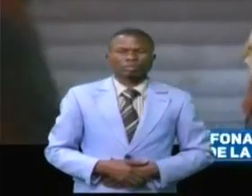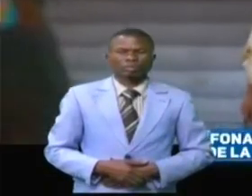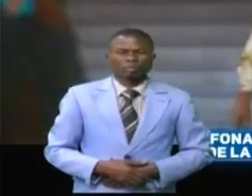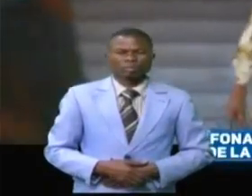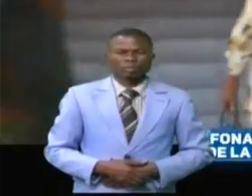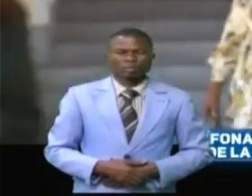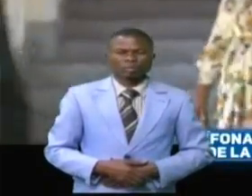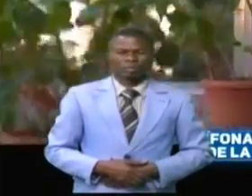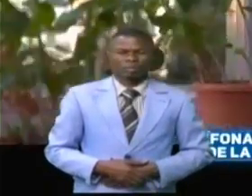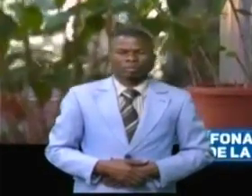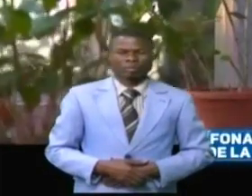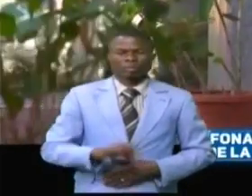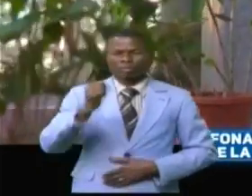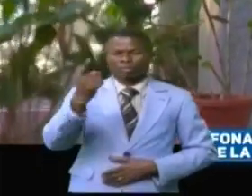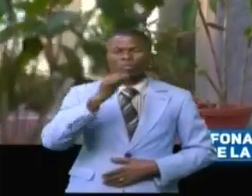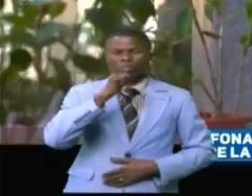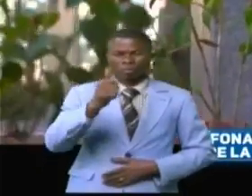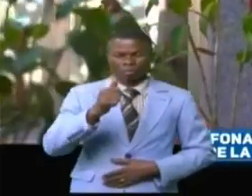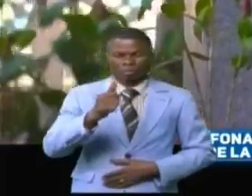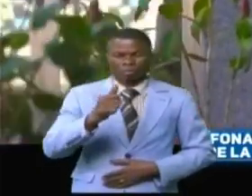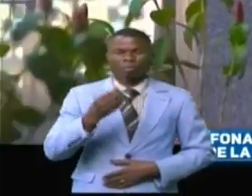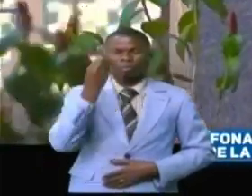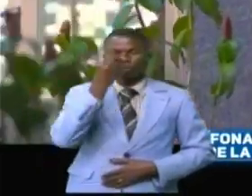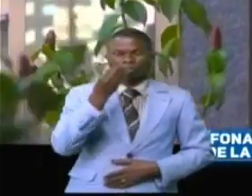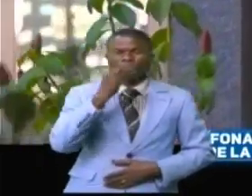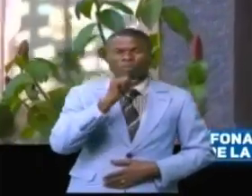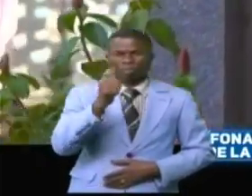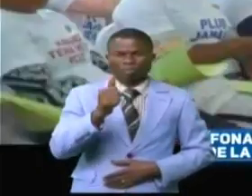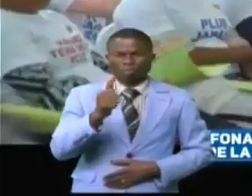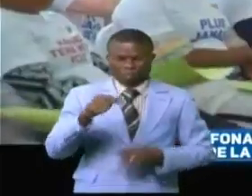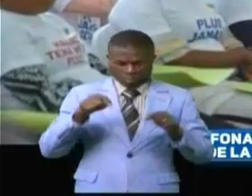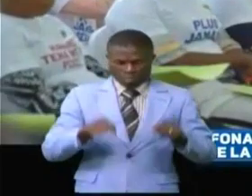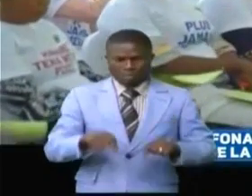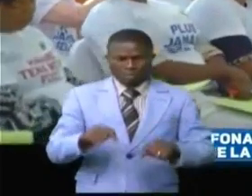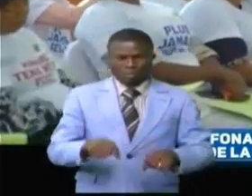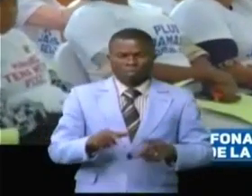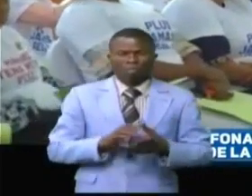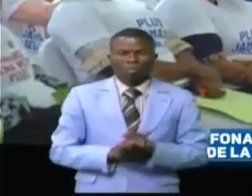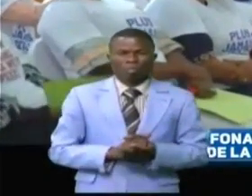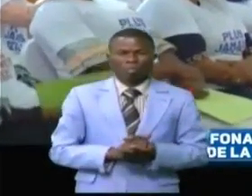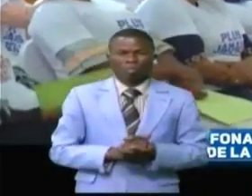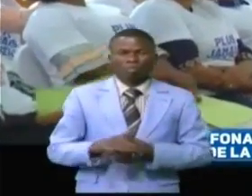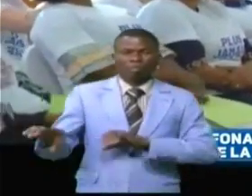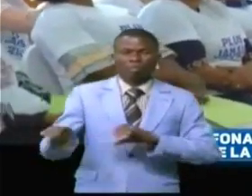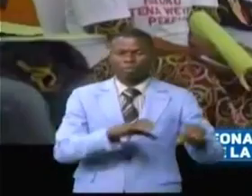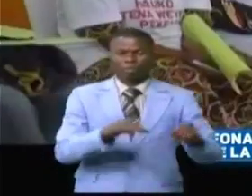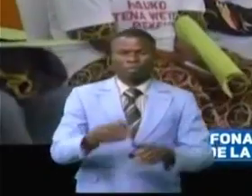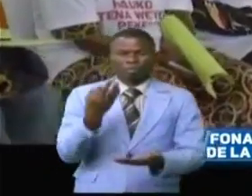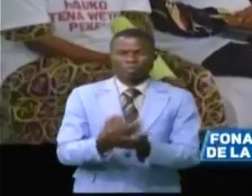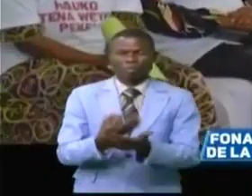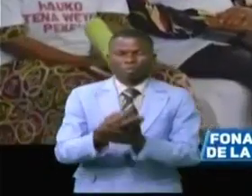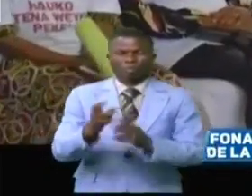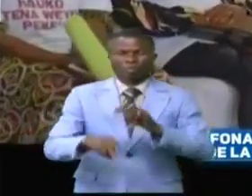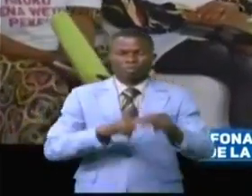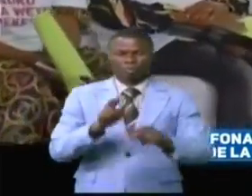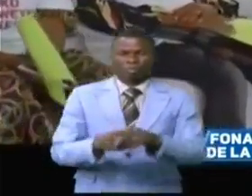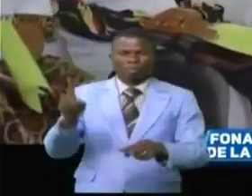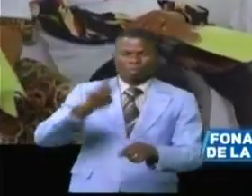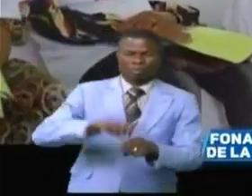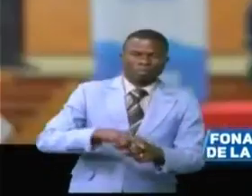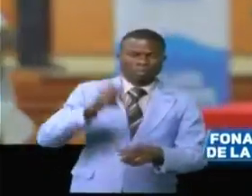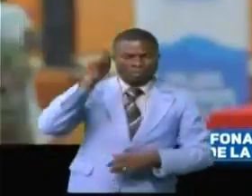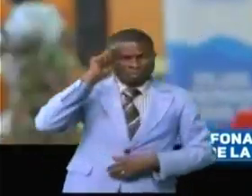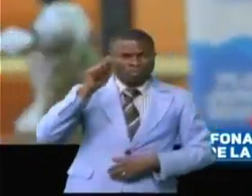Plus jamais seul, mieux qu'un slogan, c'est désormais l'angle que orientent les actions du Fonds national de victimes des violences